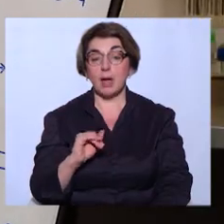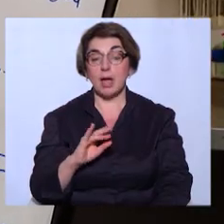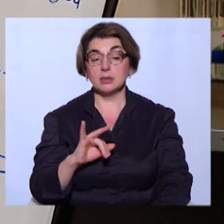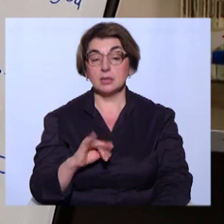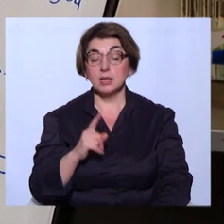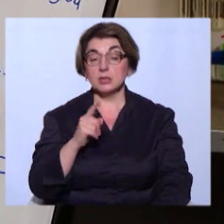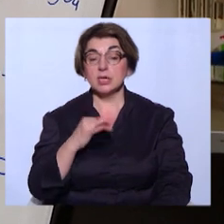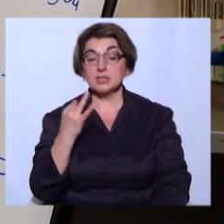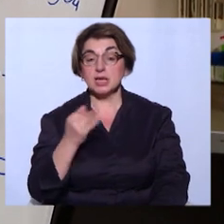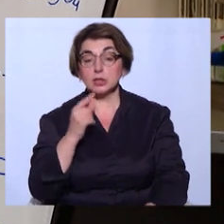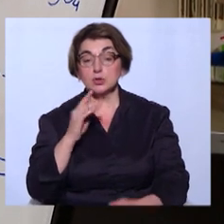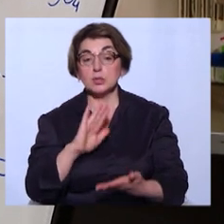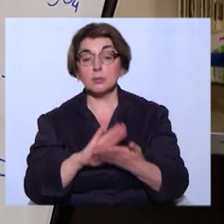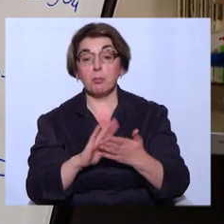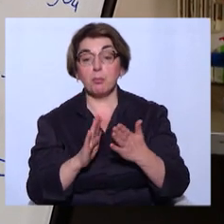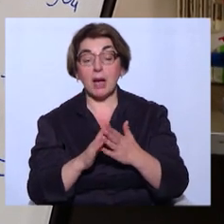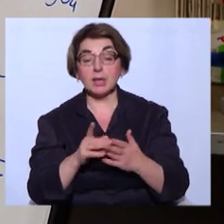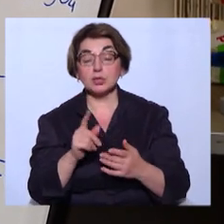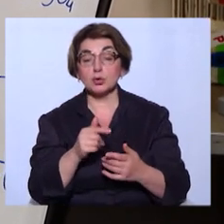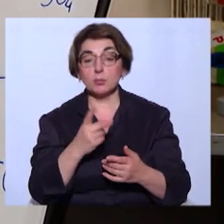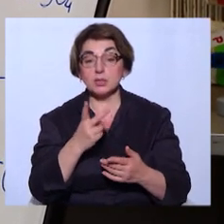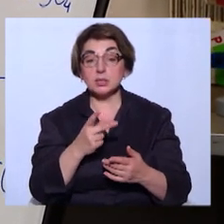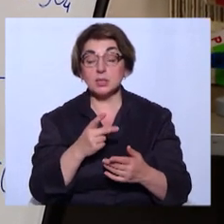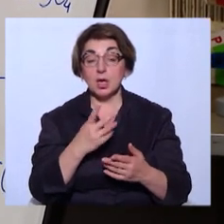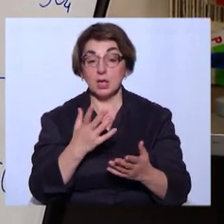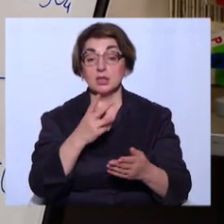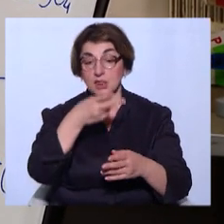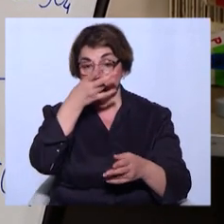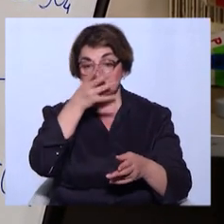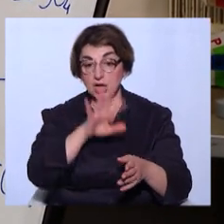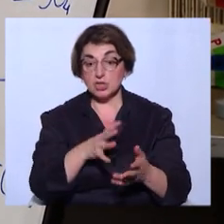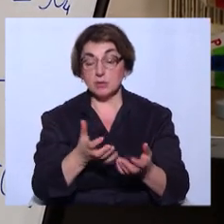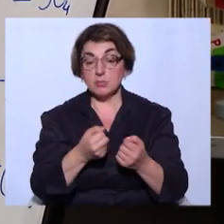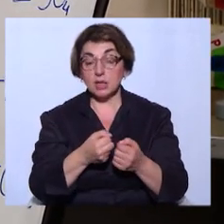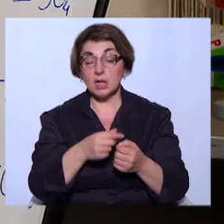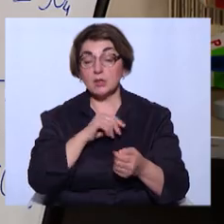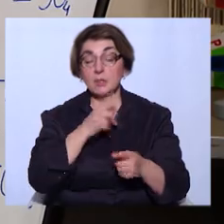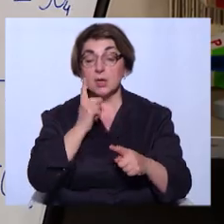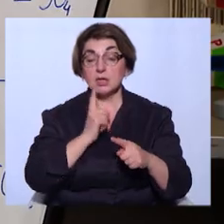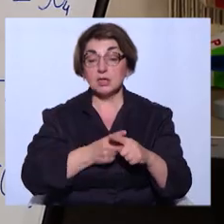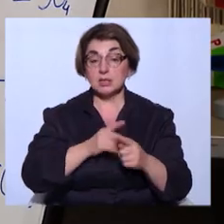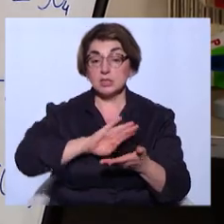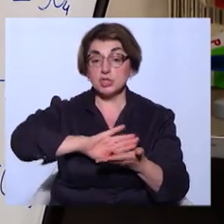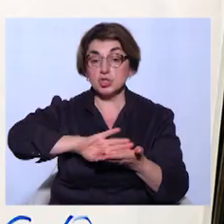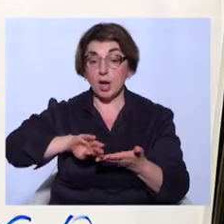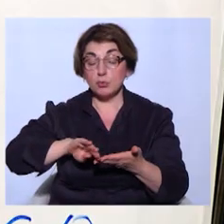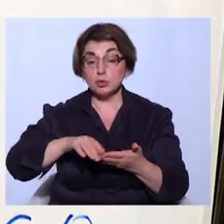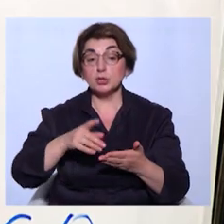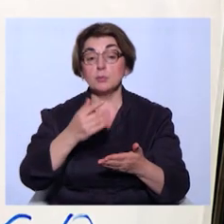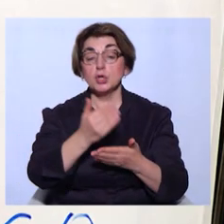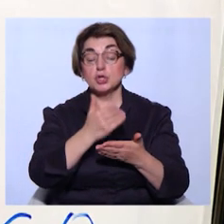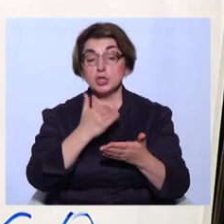რომ ნაშთი, რომელიც მიიღება მოცემული მეტალის ჩამოცილების შედეგად, იმდენ